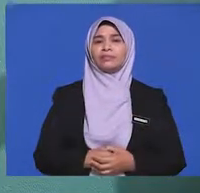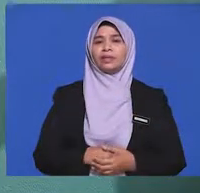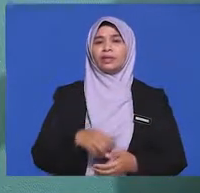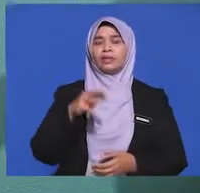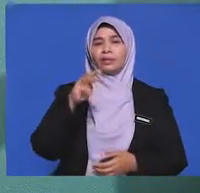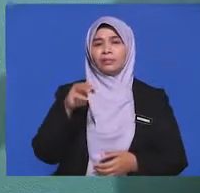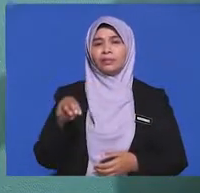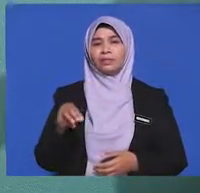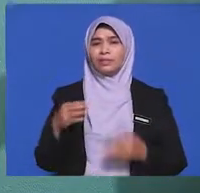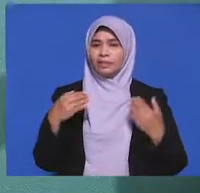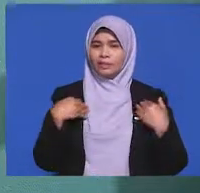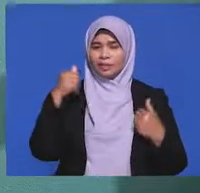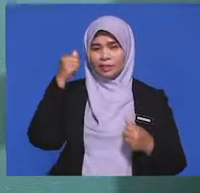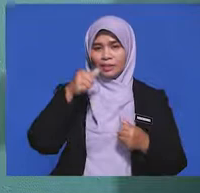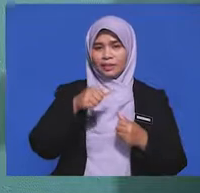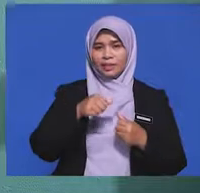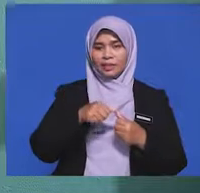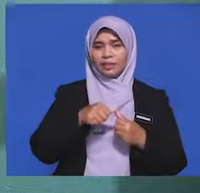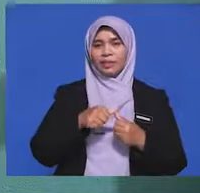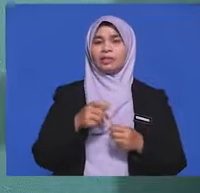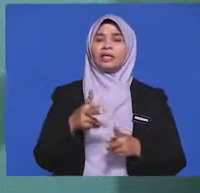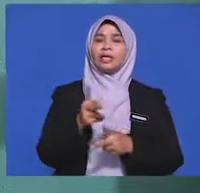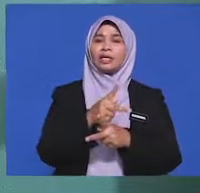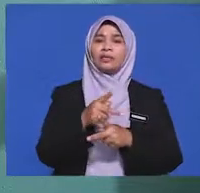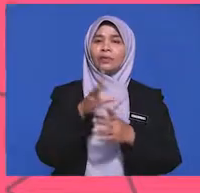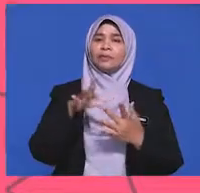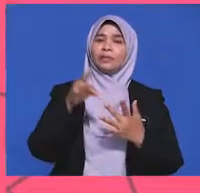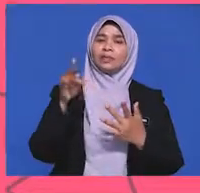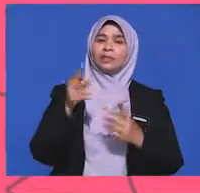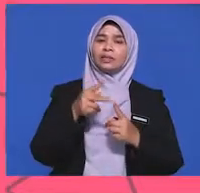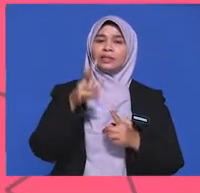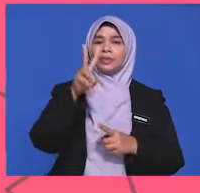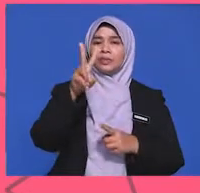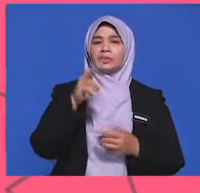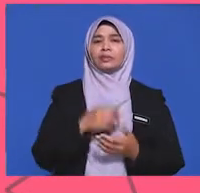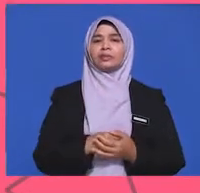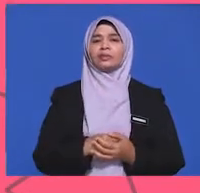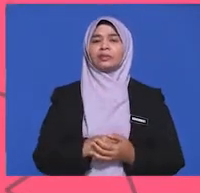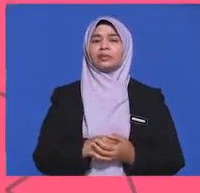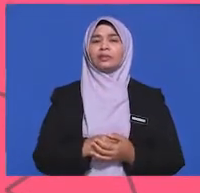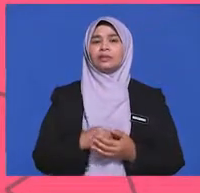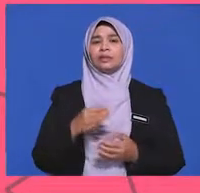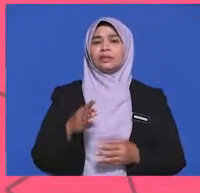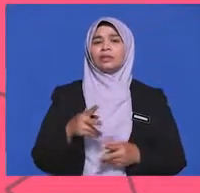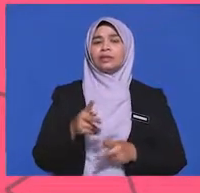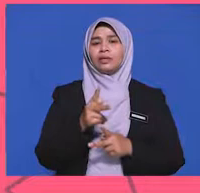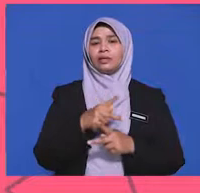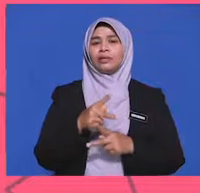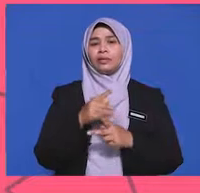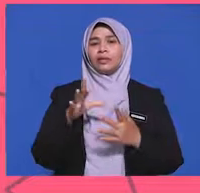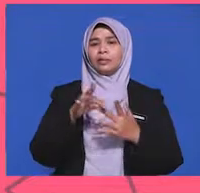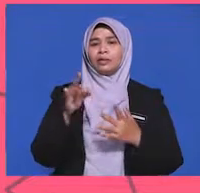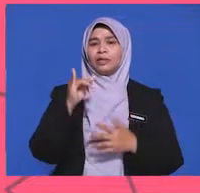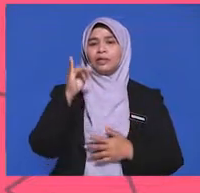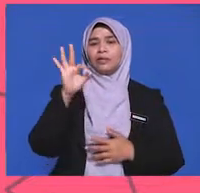Murid-murid masih ingat struktur kawalan pilihan yang kedua? Iya, struktur kawalan pilihan